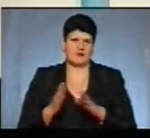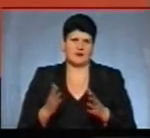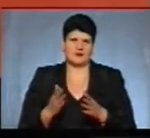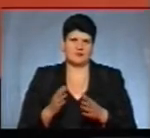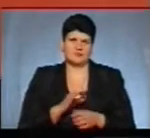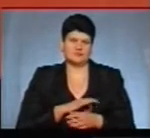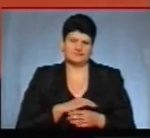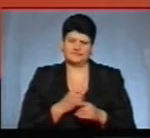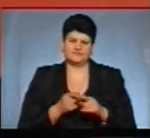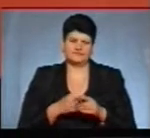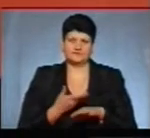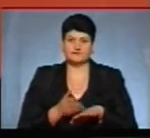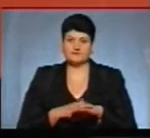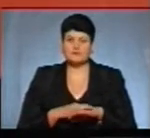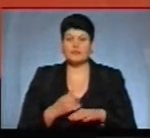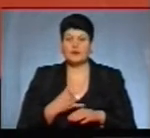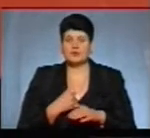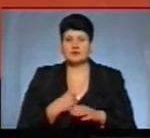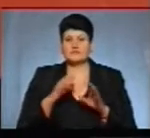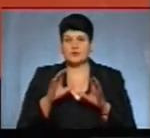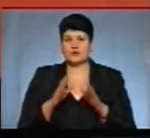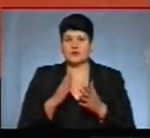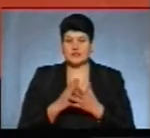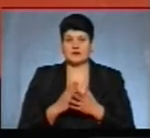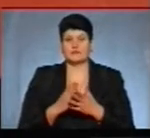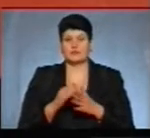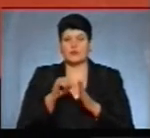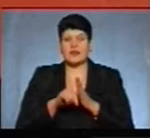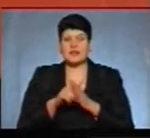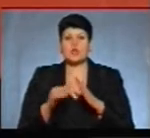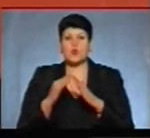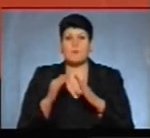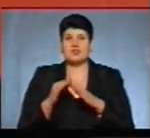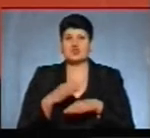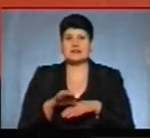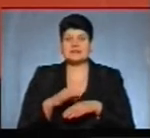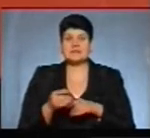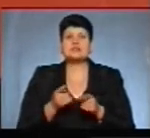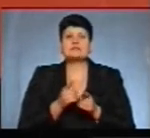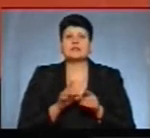дуже складно. От в нас від закону є поняття «домашнє насильство». Які зміни відбулися тут?